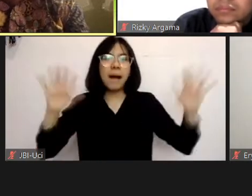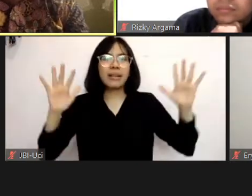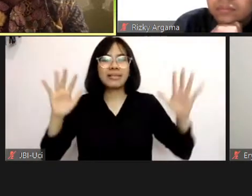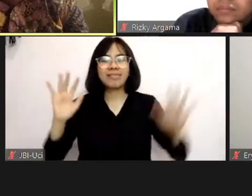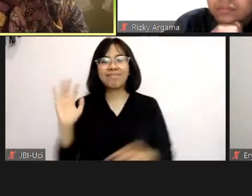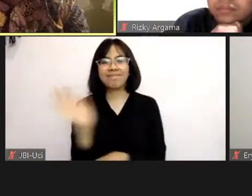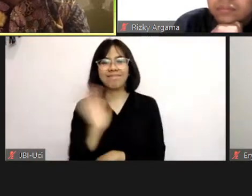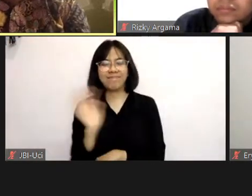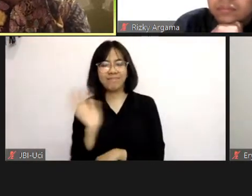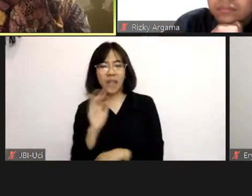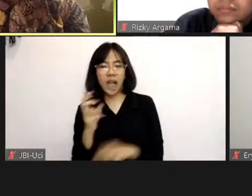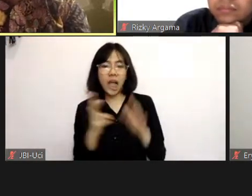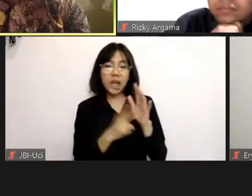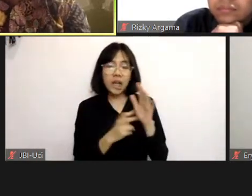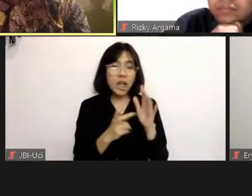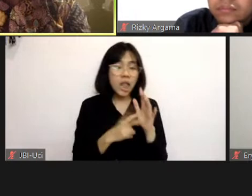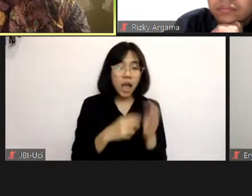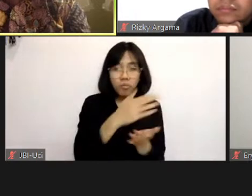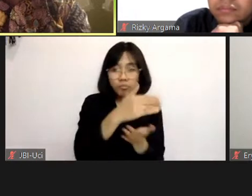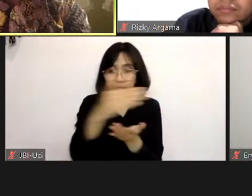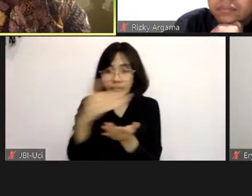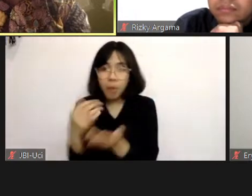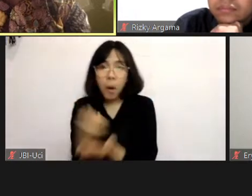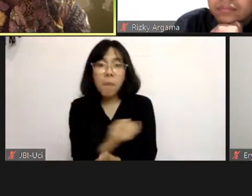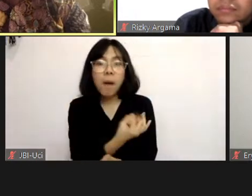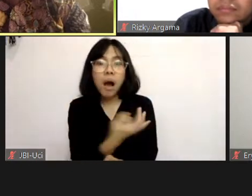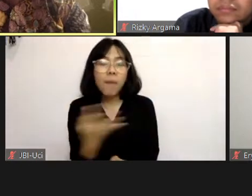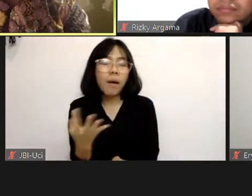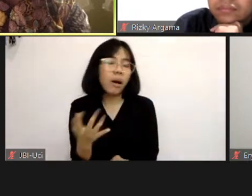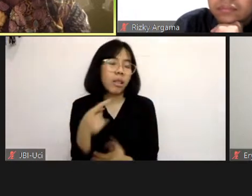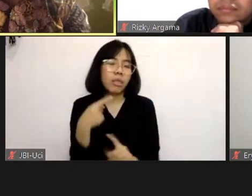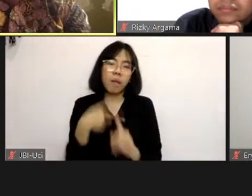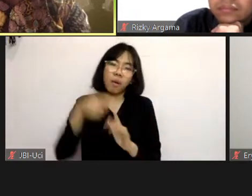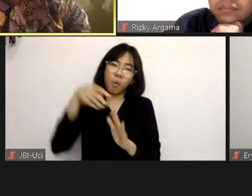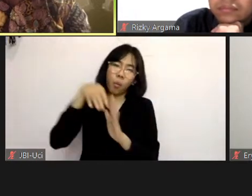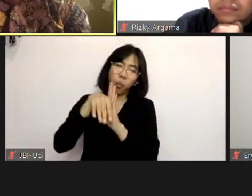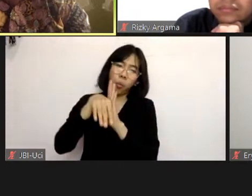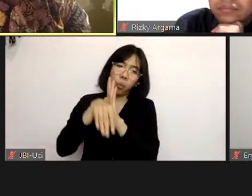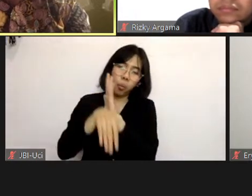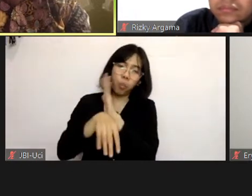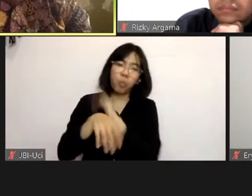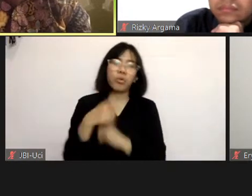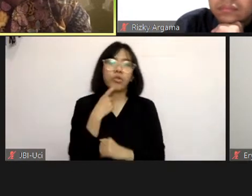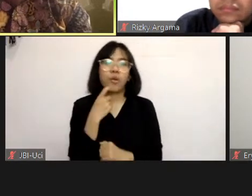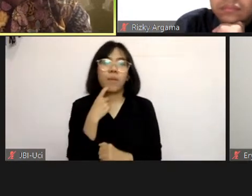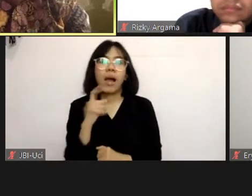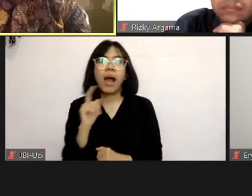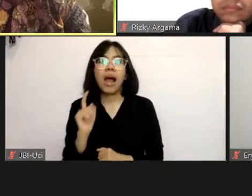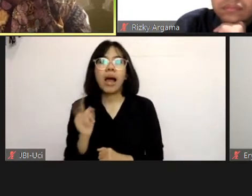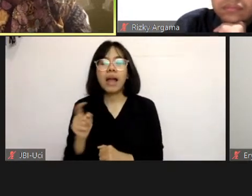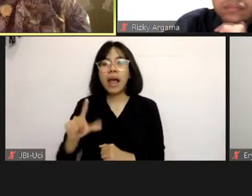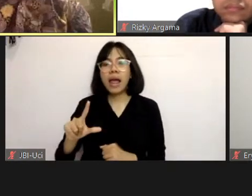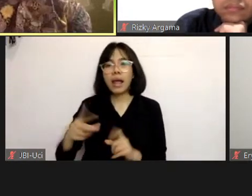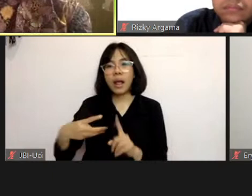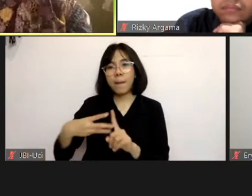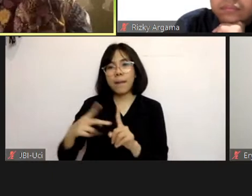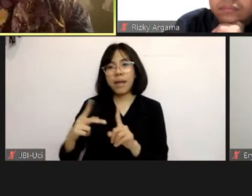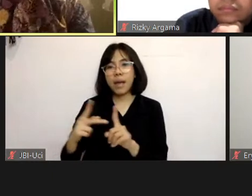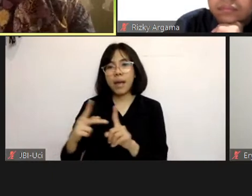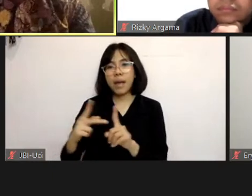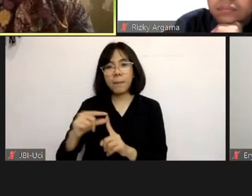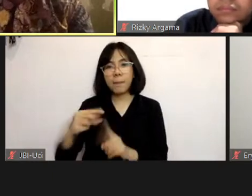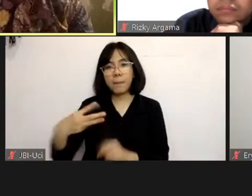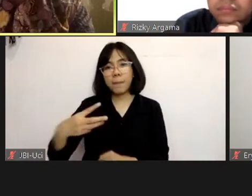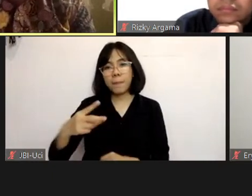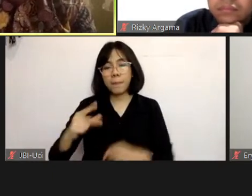makin memburuk. Data yang sama misalnya kita bisa gunakan dari laporan LBH Pers memperlihatkan